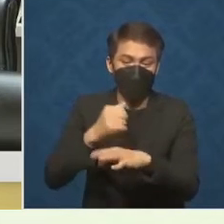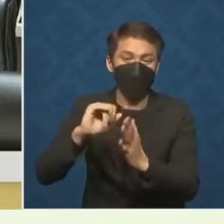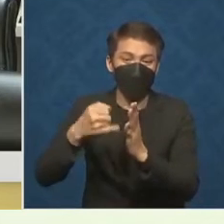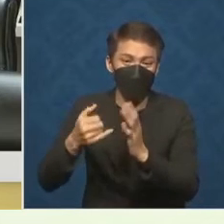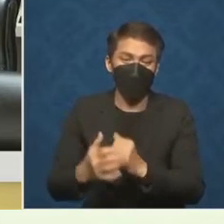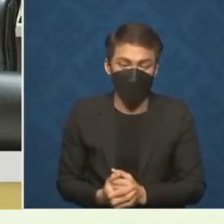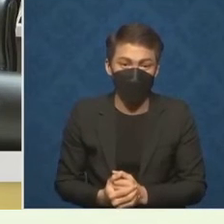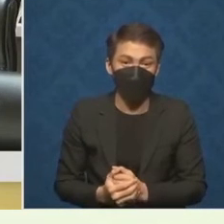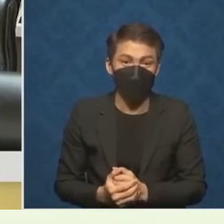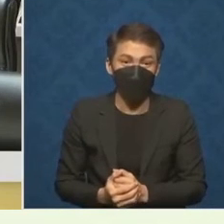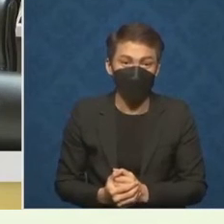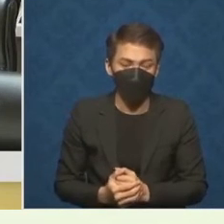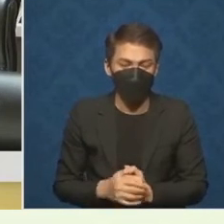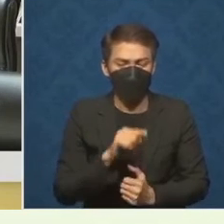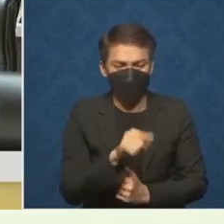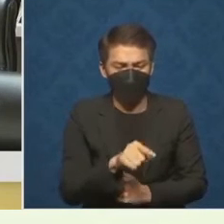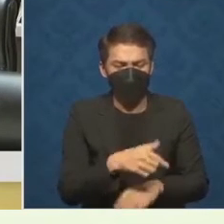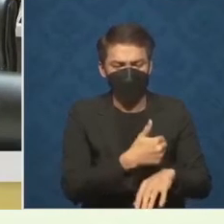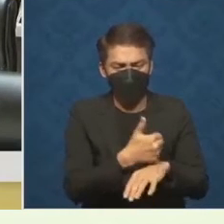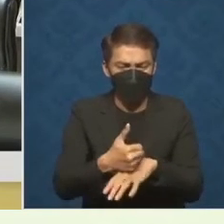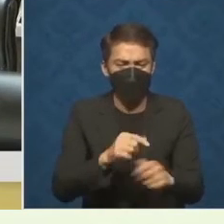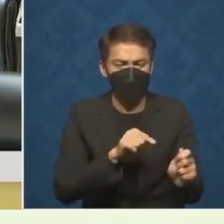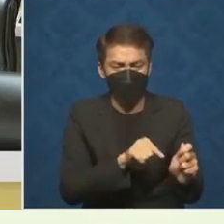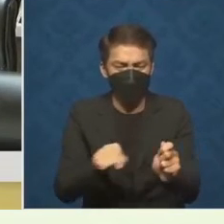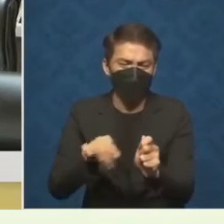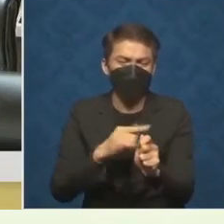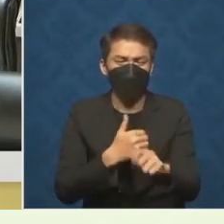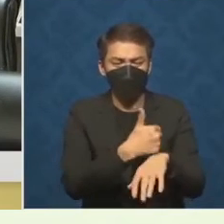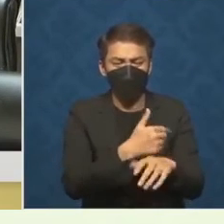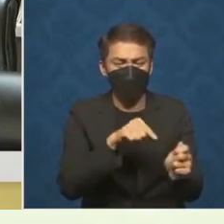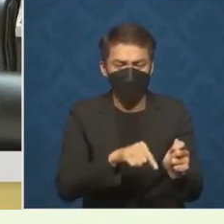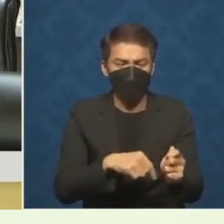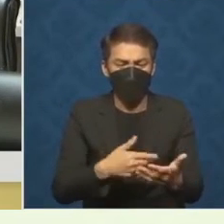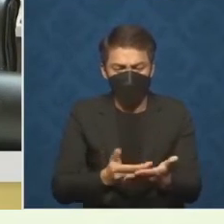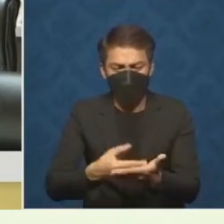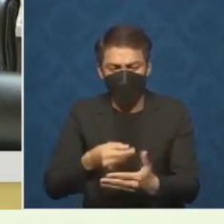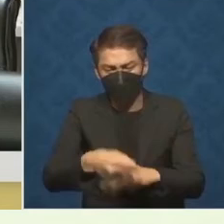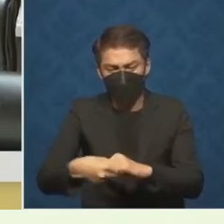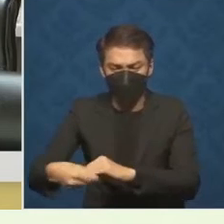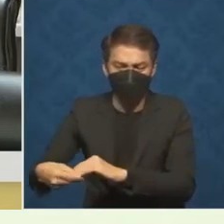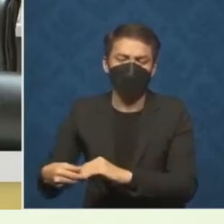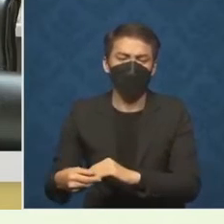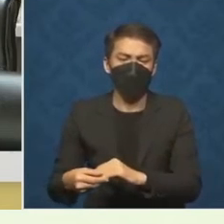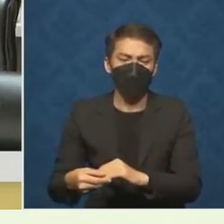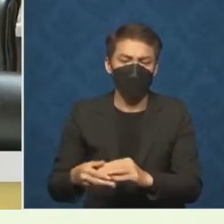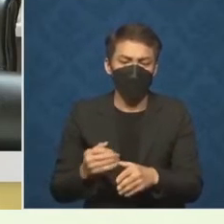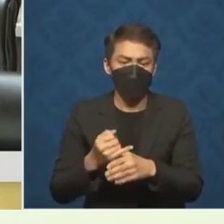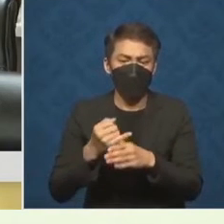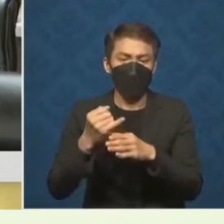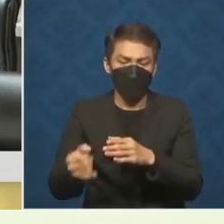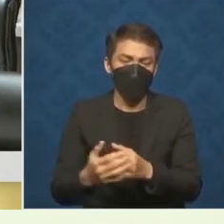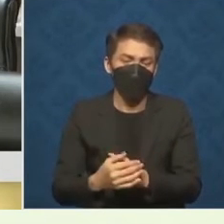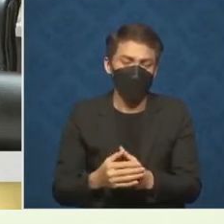ายนี้ก็ซื้อเสียงมาจนกระทั่งเลือกตั้งเสร็จแล้วครับท่านนะครับในการเลือกตั้งที่ลำป